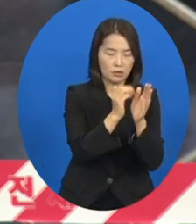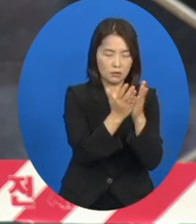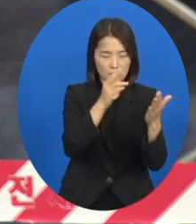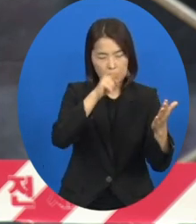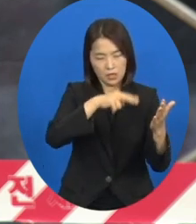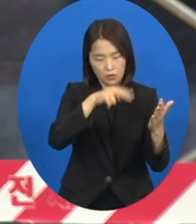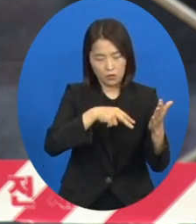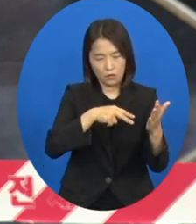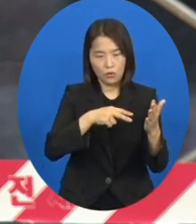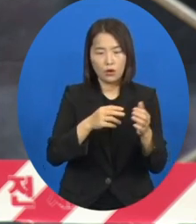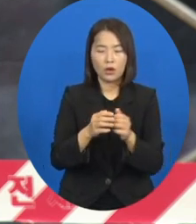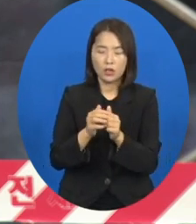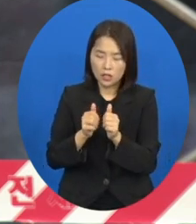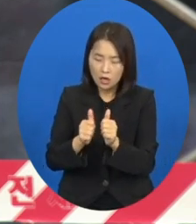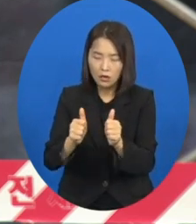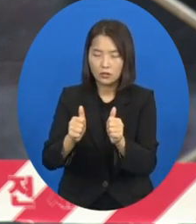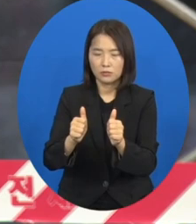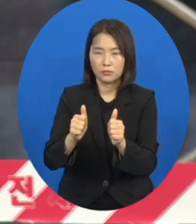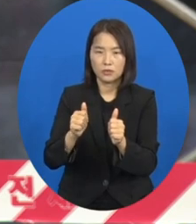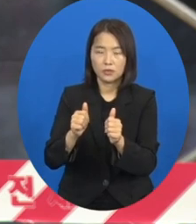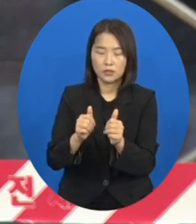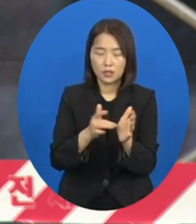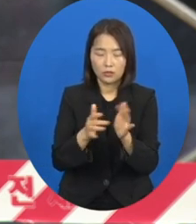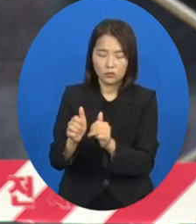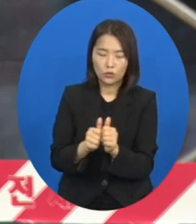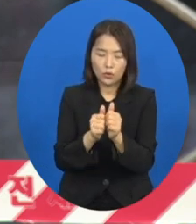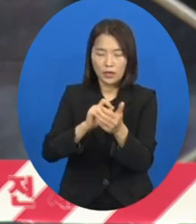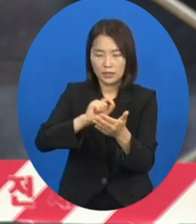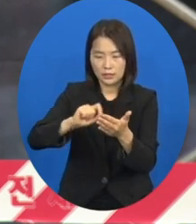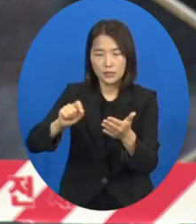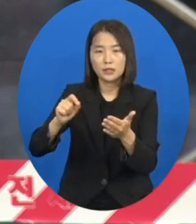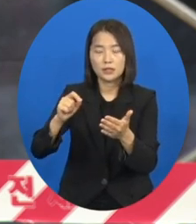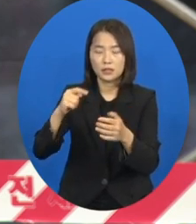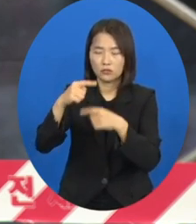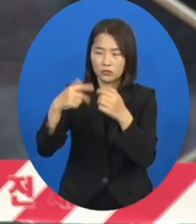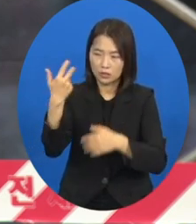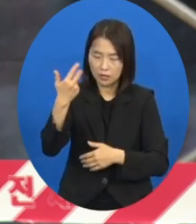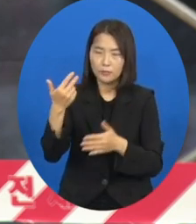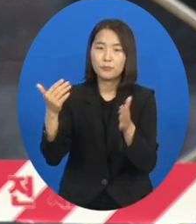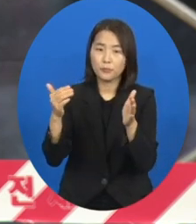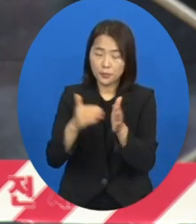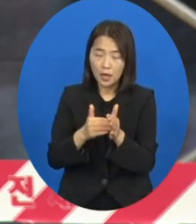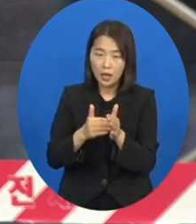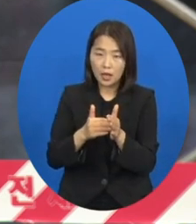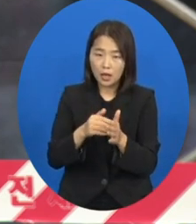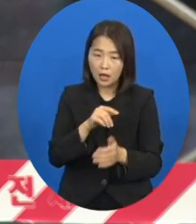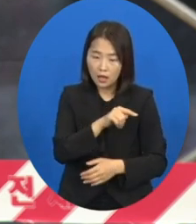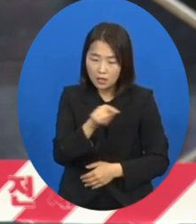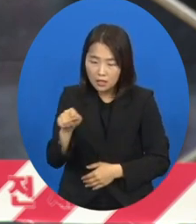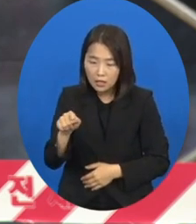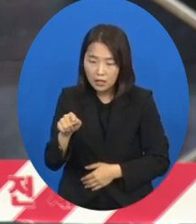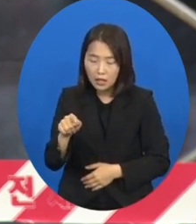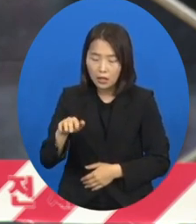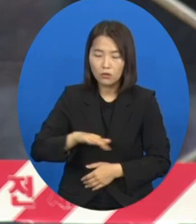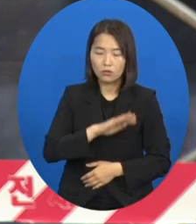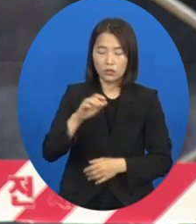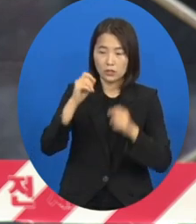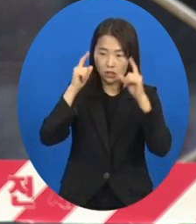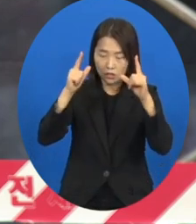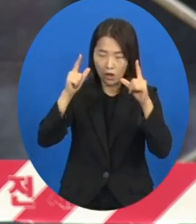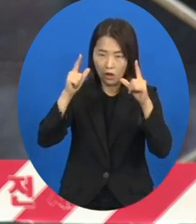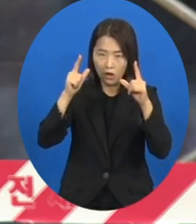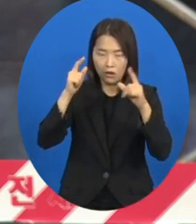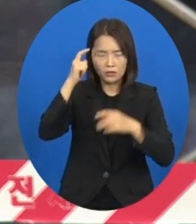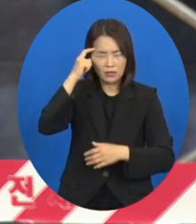열심히 동해 일기 쓰고 이 모든 것들이 우리가 깨어있는 증거다라고 생각해서는 안 됩니다.